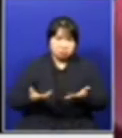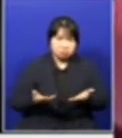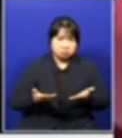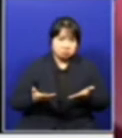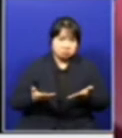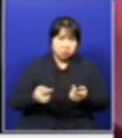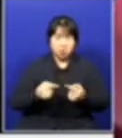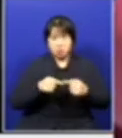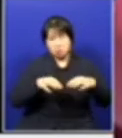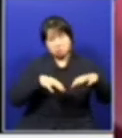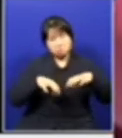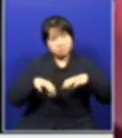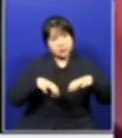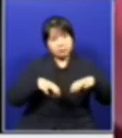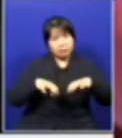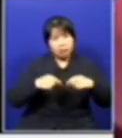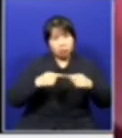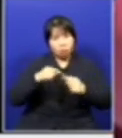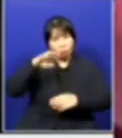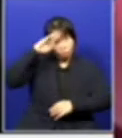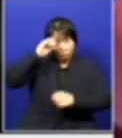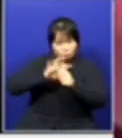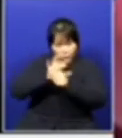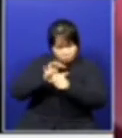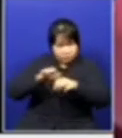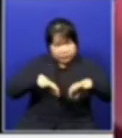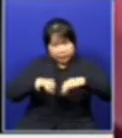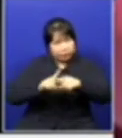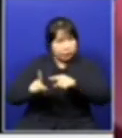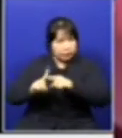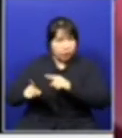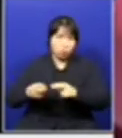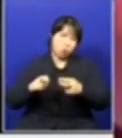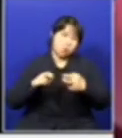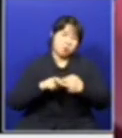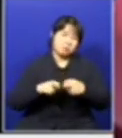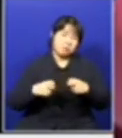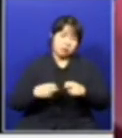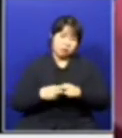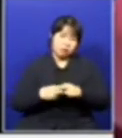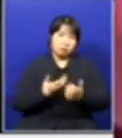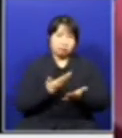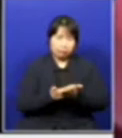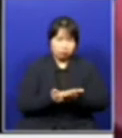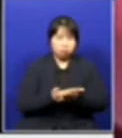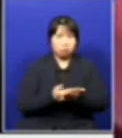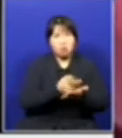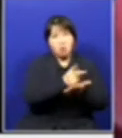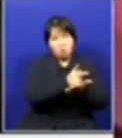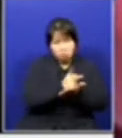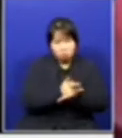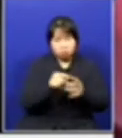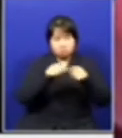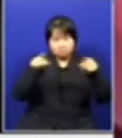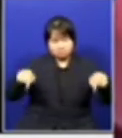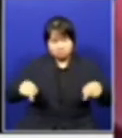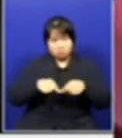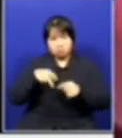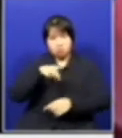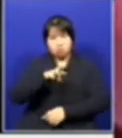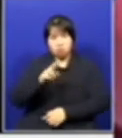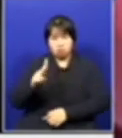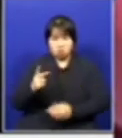บริหารโควิด-19นี่ทำให้เกิดการกู้ฉบับนี้เกิดขึ้นท่านประธ